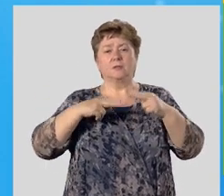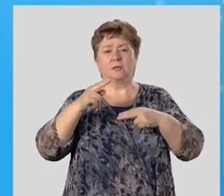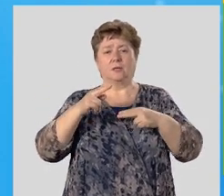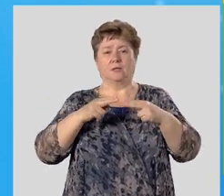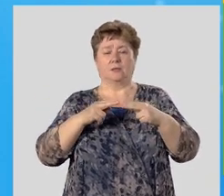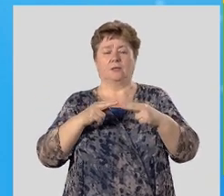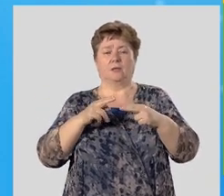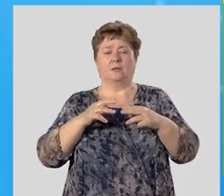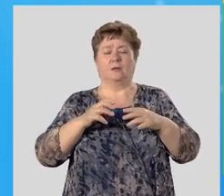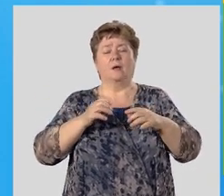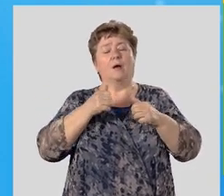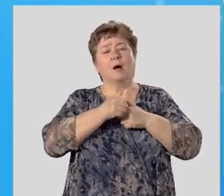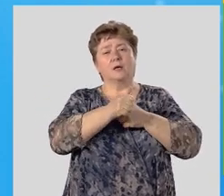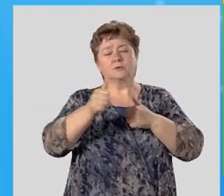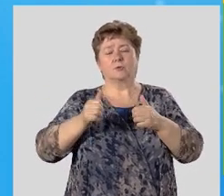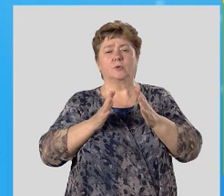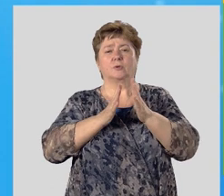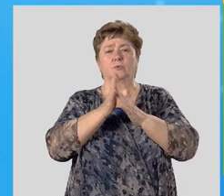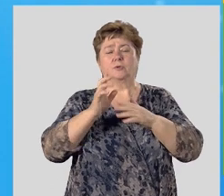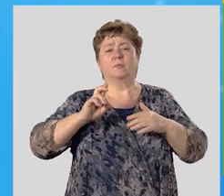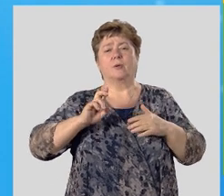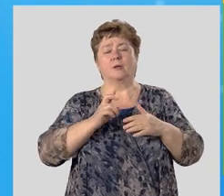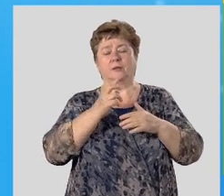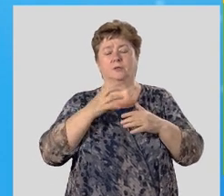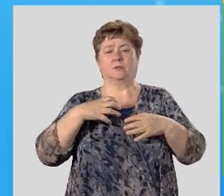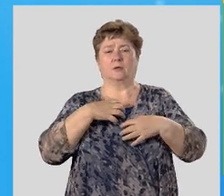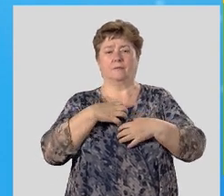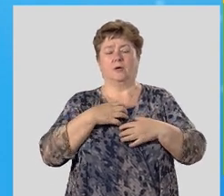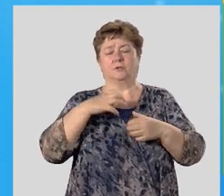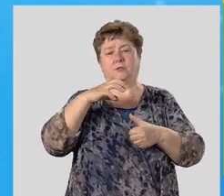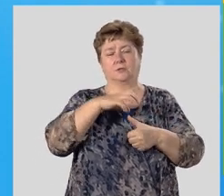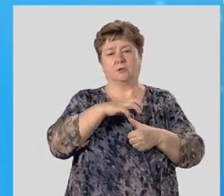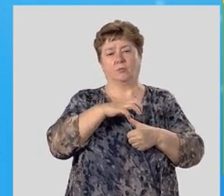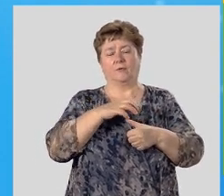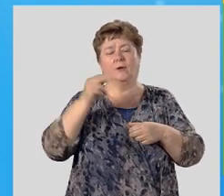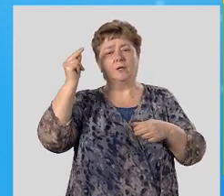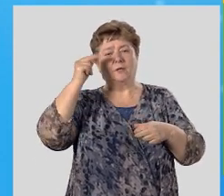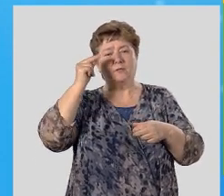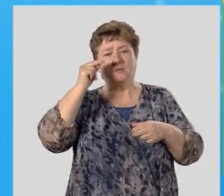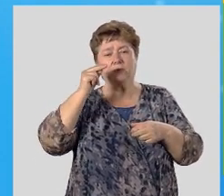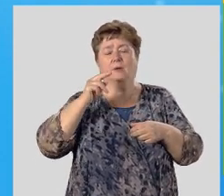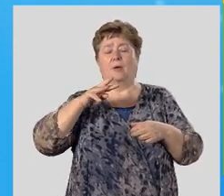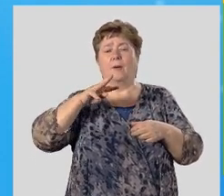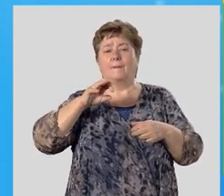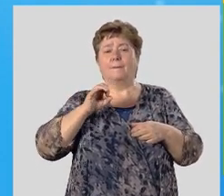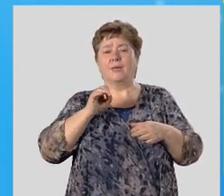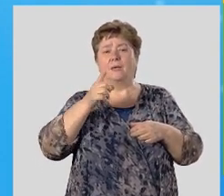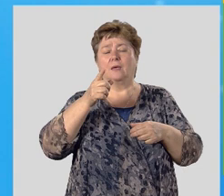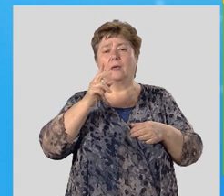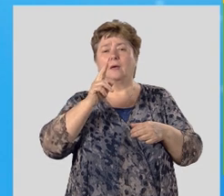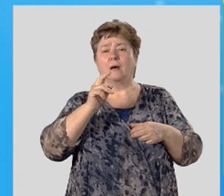Строение, особенности роста и биологическое значение грибов изучает